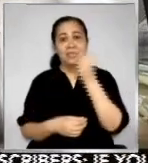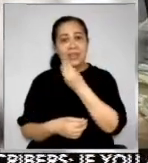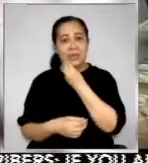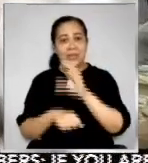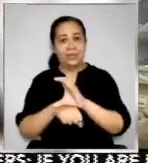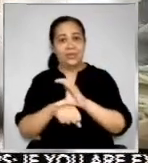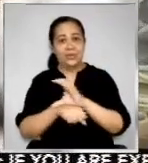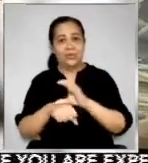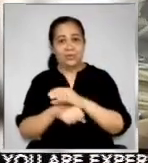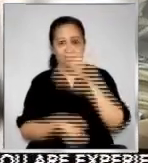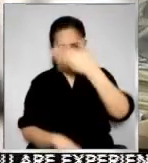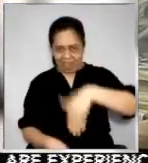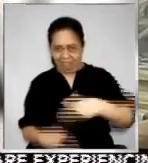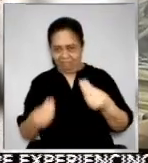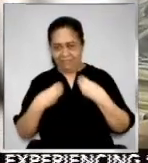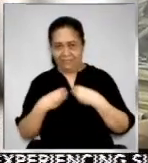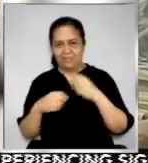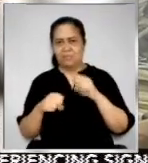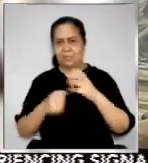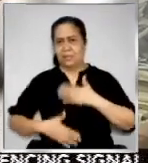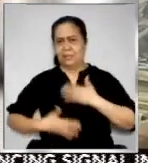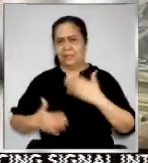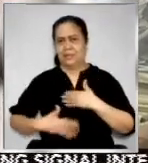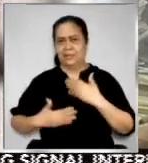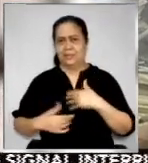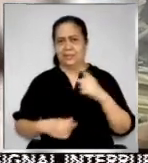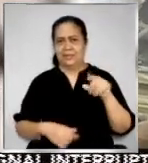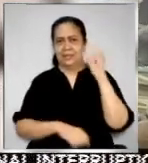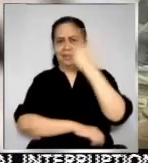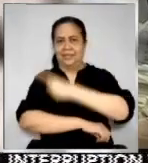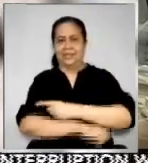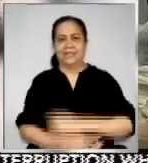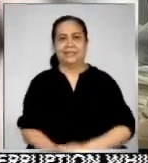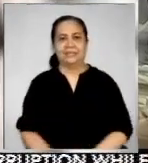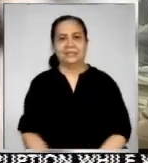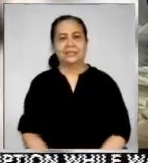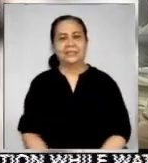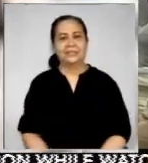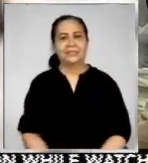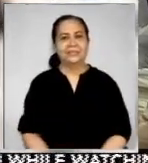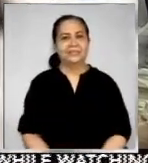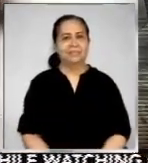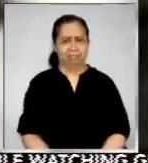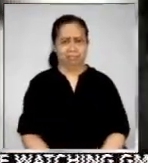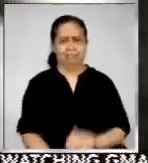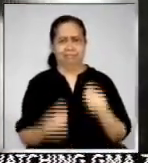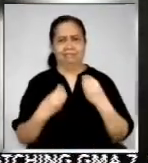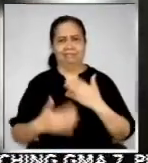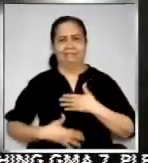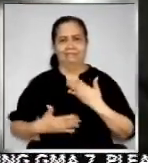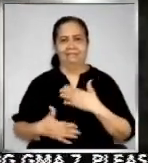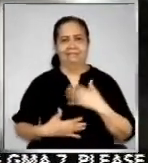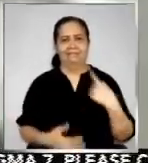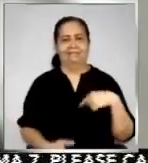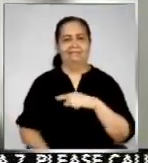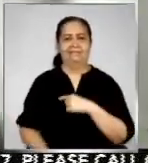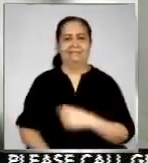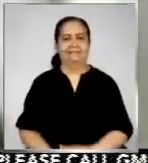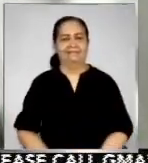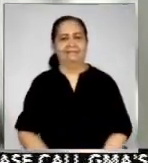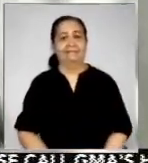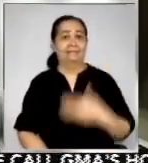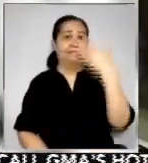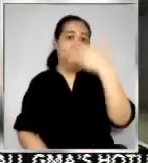single. Para maging masaya sila sa araw na yun. Yun na lang magpapasaya sa amin. Single man o in